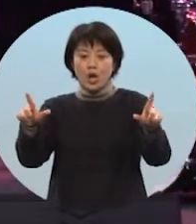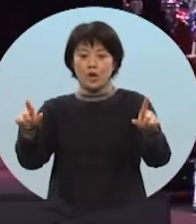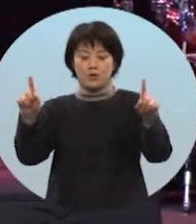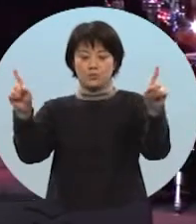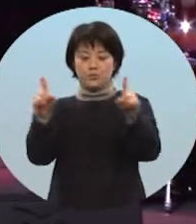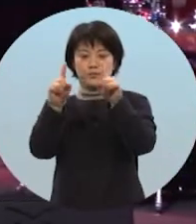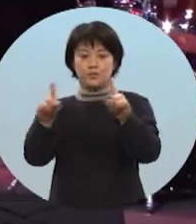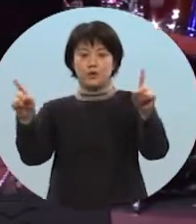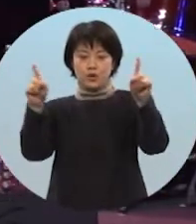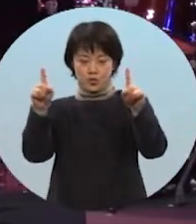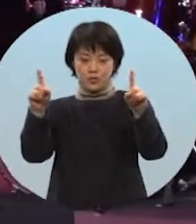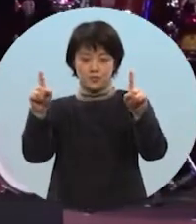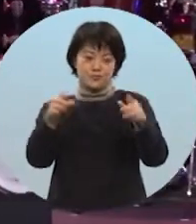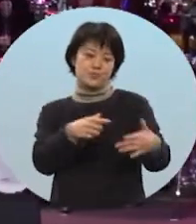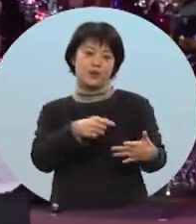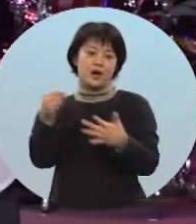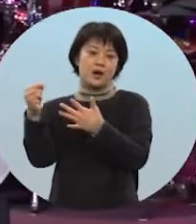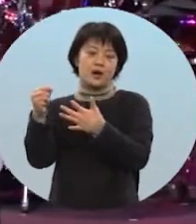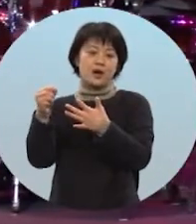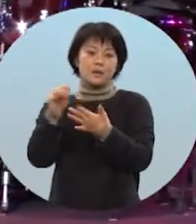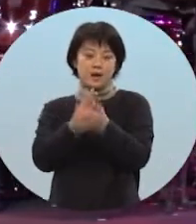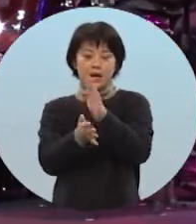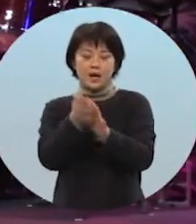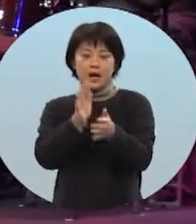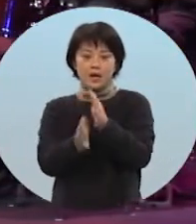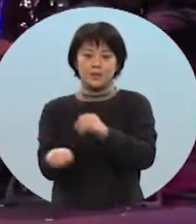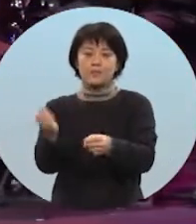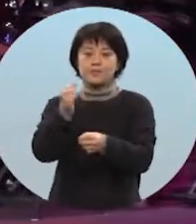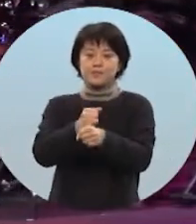クトされた曲が演奏されました。